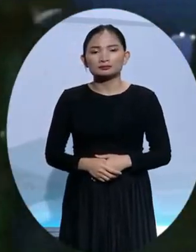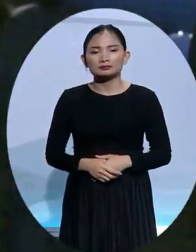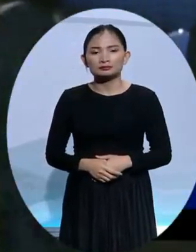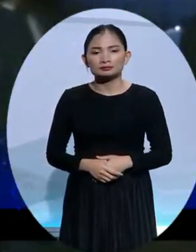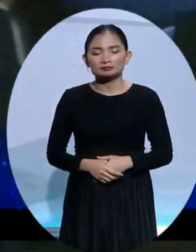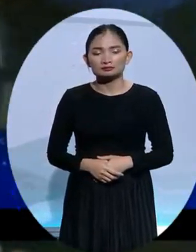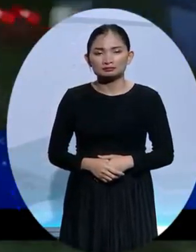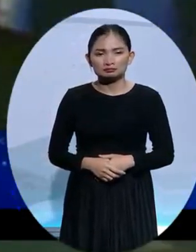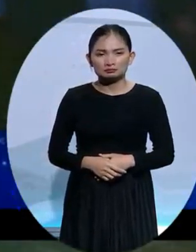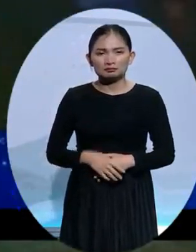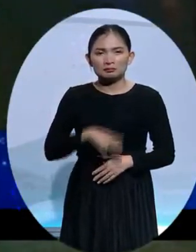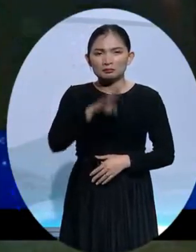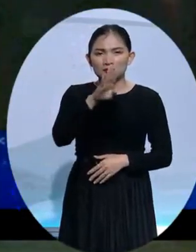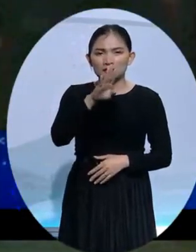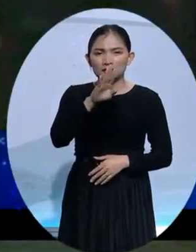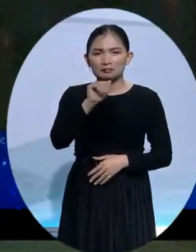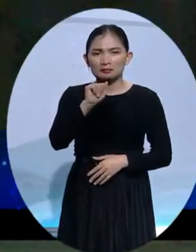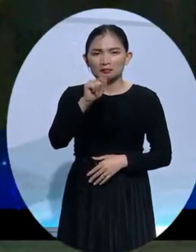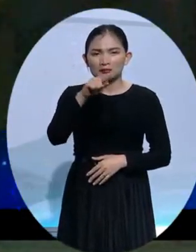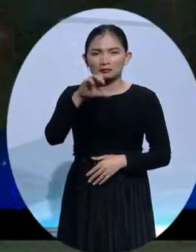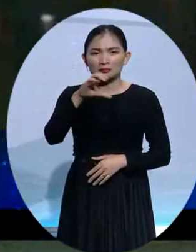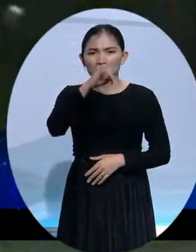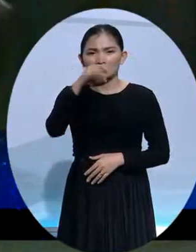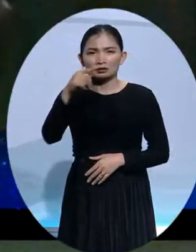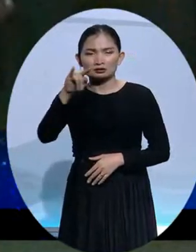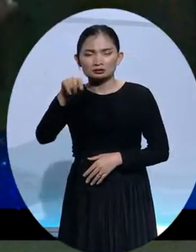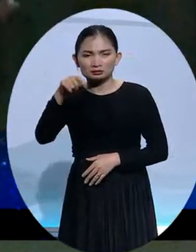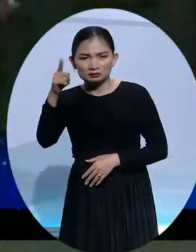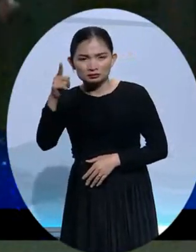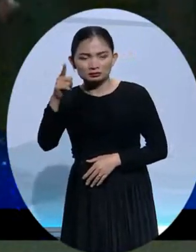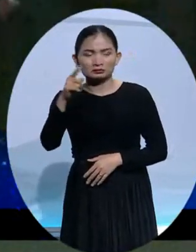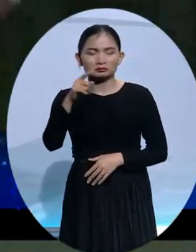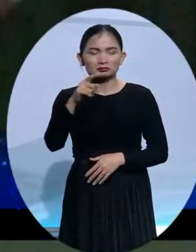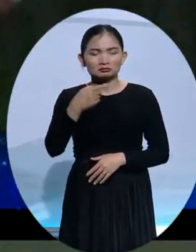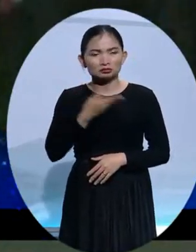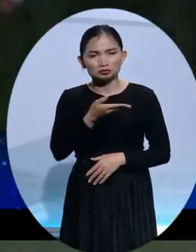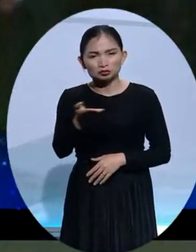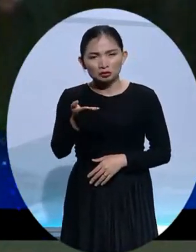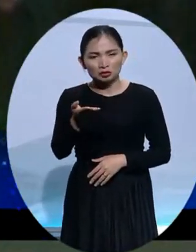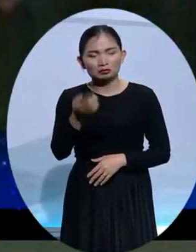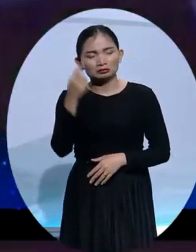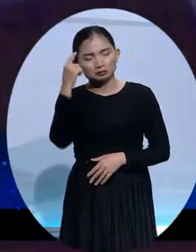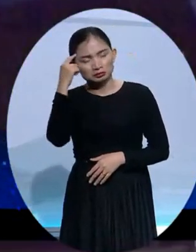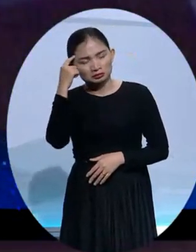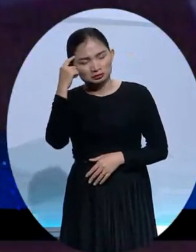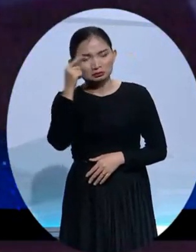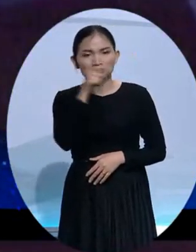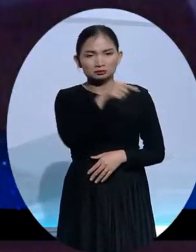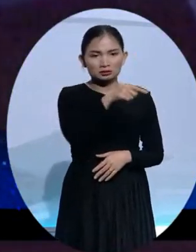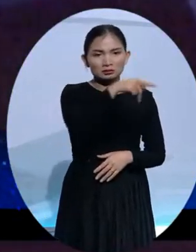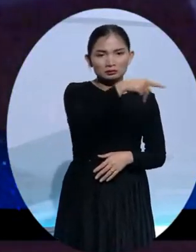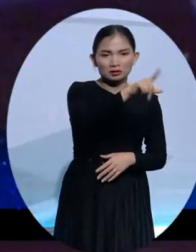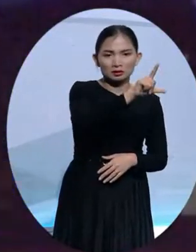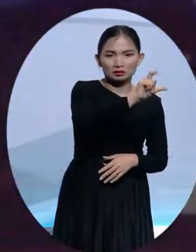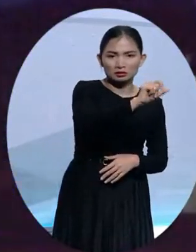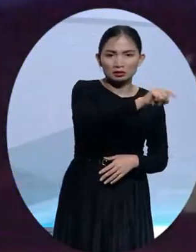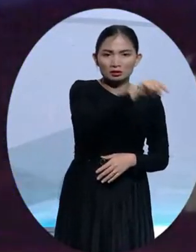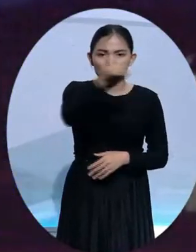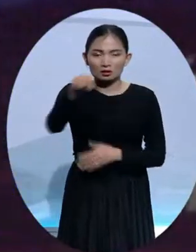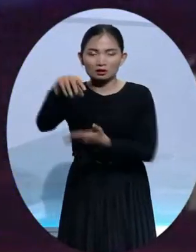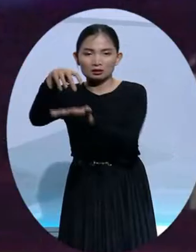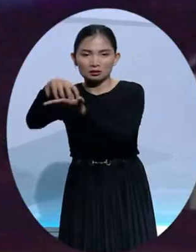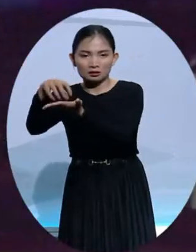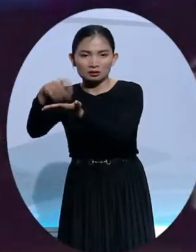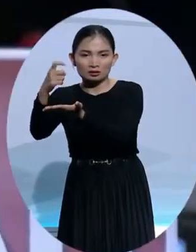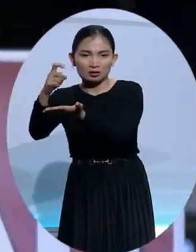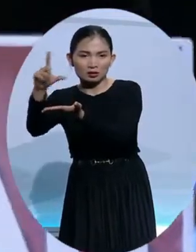Bắc Kinh cho rằng chuyến thăm Đài Loan của bà Pelosi đã ảnh hưởng tới nền tảng chính trị của quan hệ Trung Quốc-Mỹ, xâm phạm chủ quyền và sự toàn vẹn lãnh